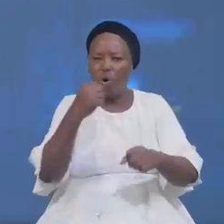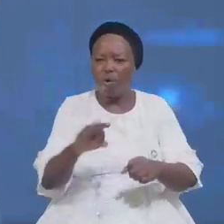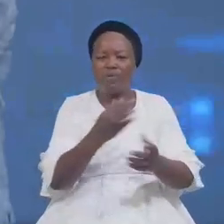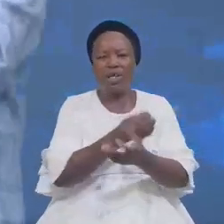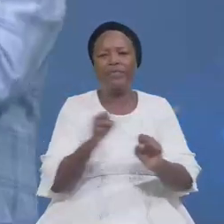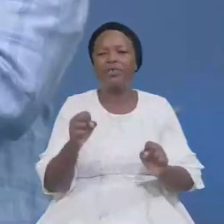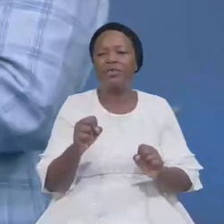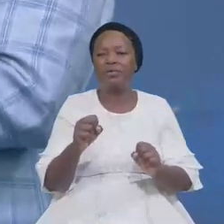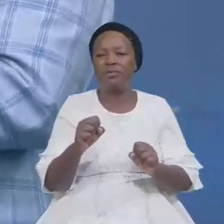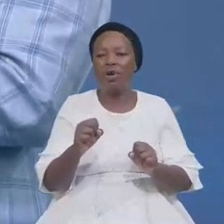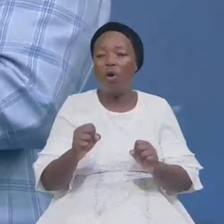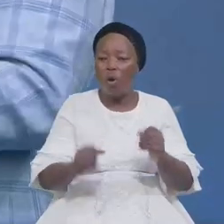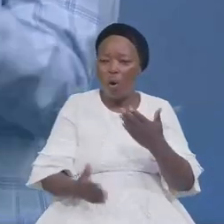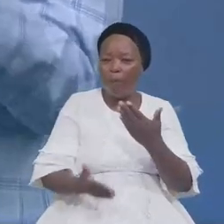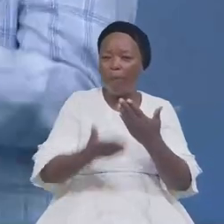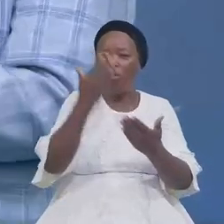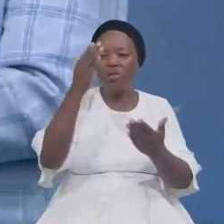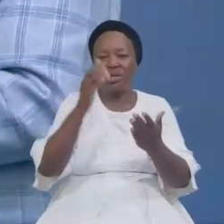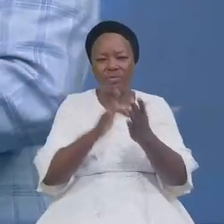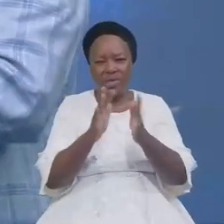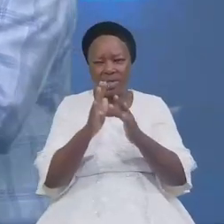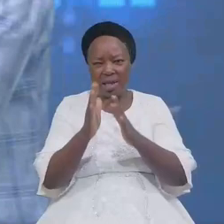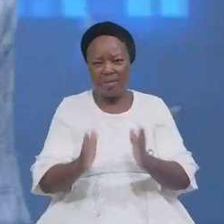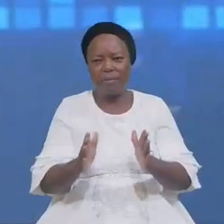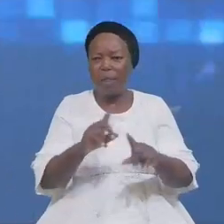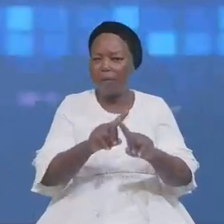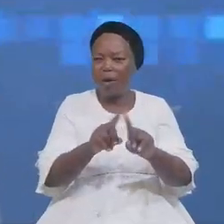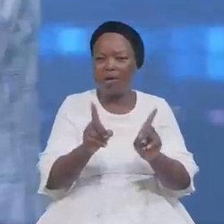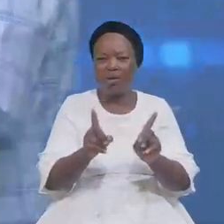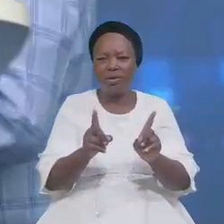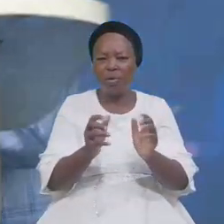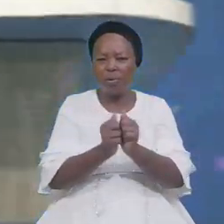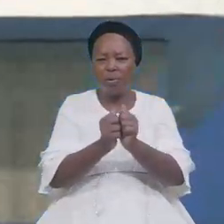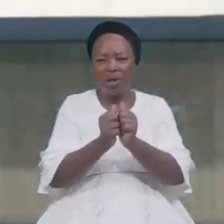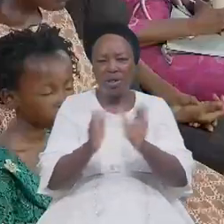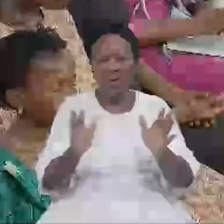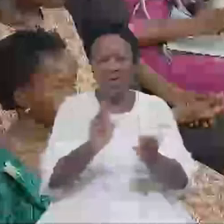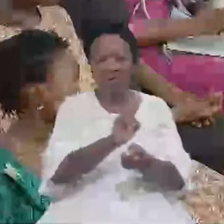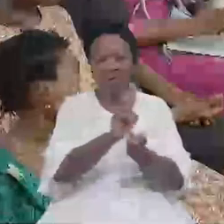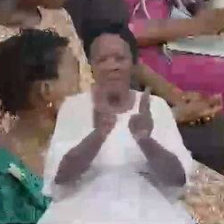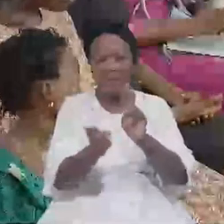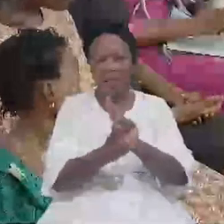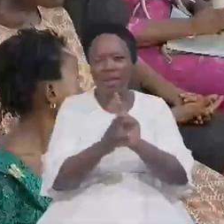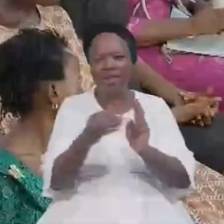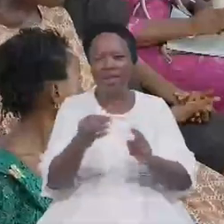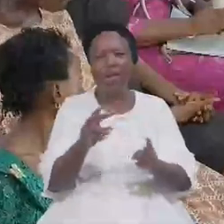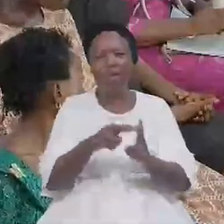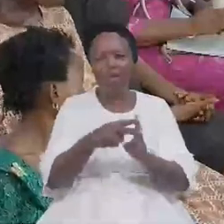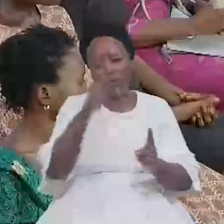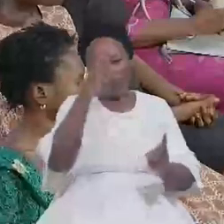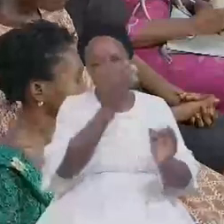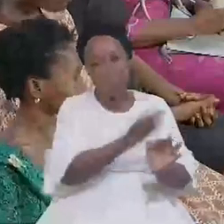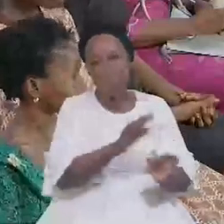salut. Le quasi chrétien sans la repentance ou la foi. 2.